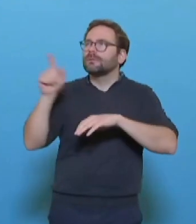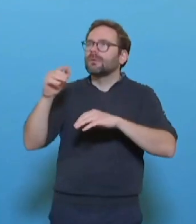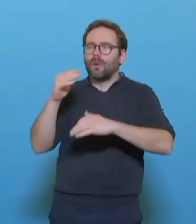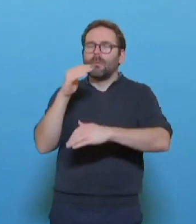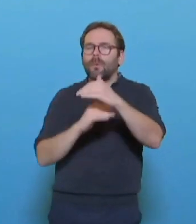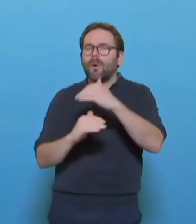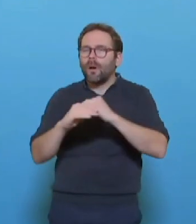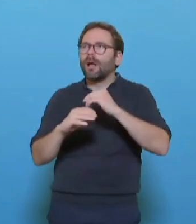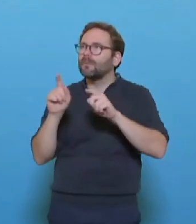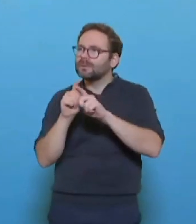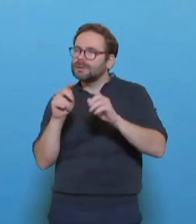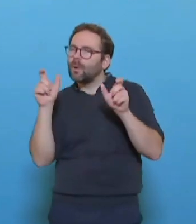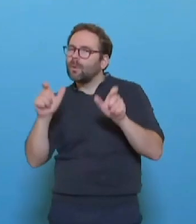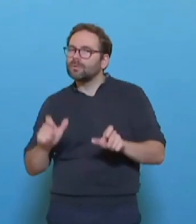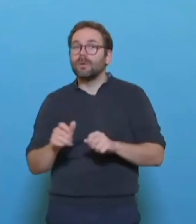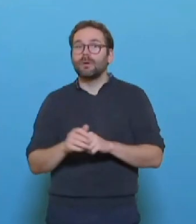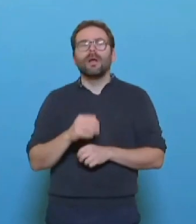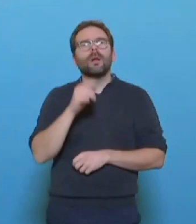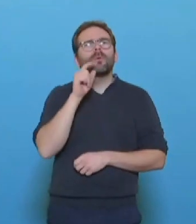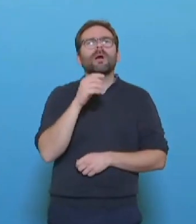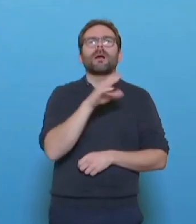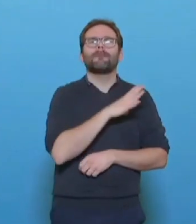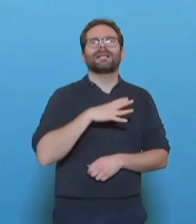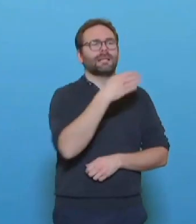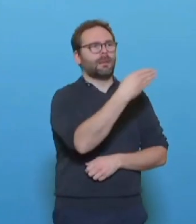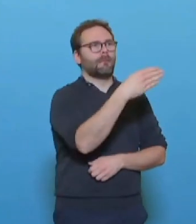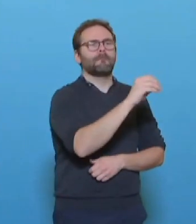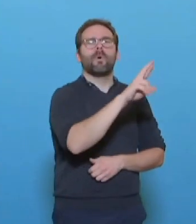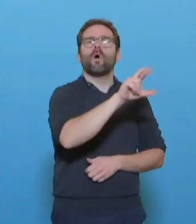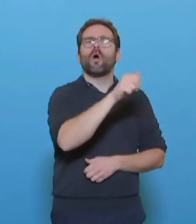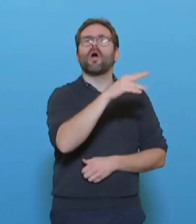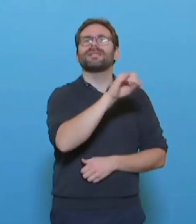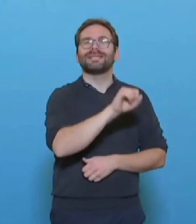par la suite. Parce que dans celui de Madame Morancé, il n'y avait rien sur le